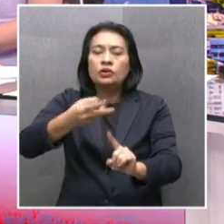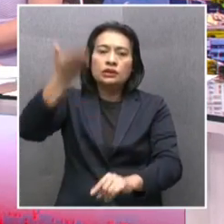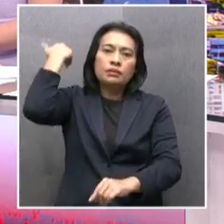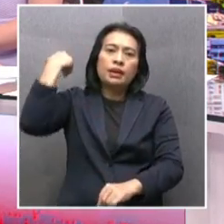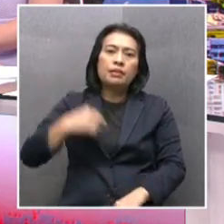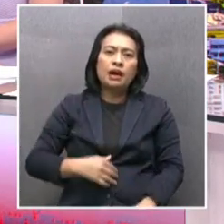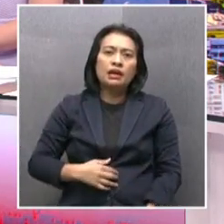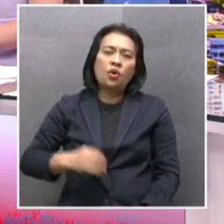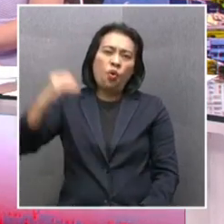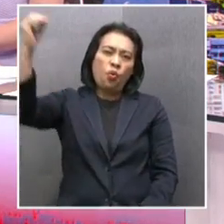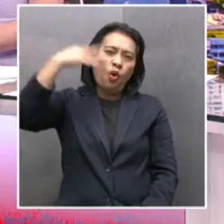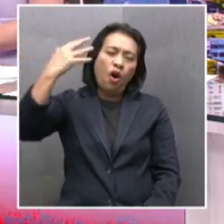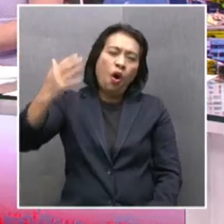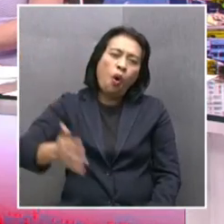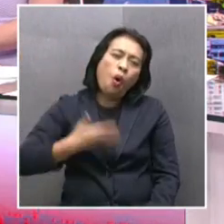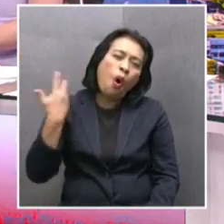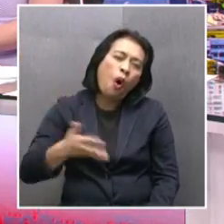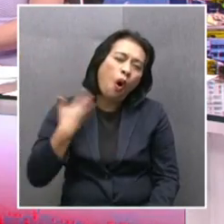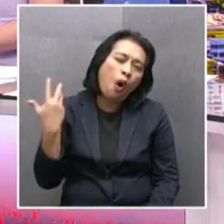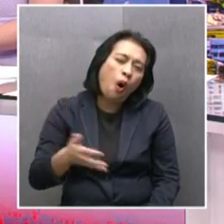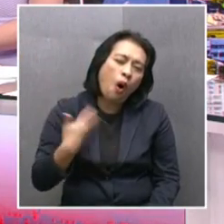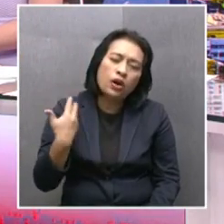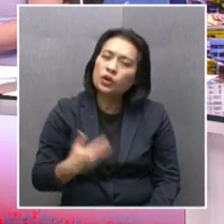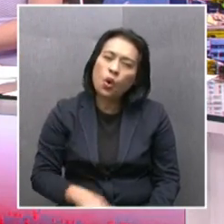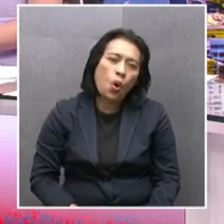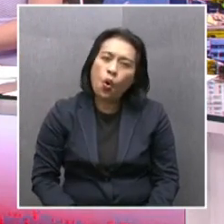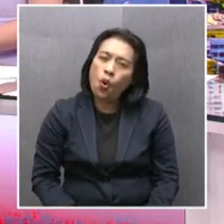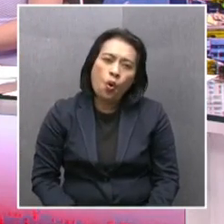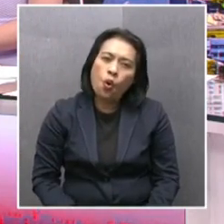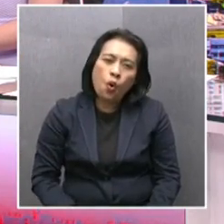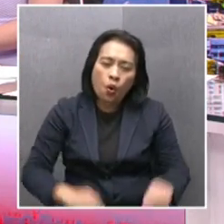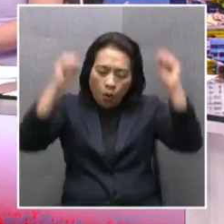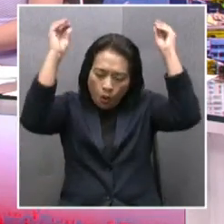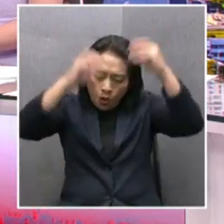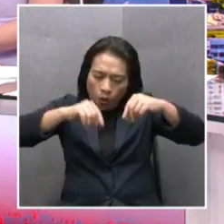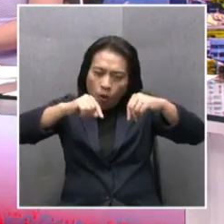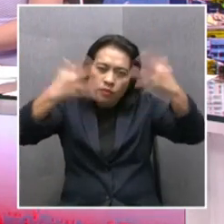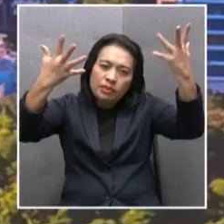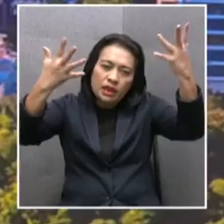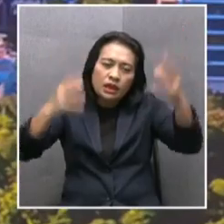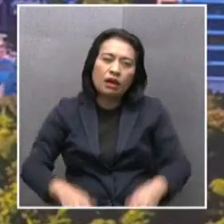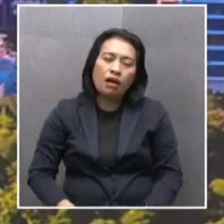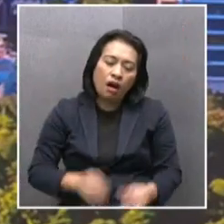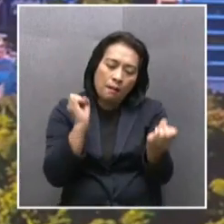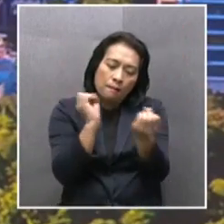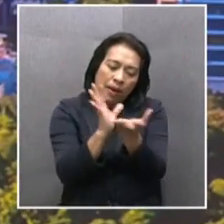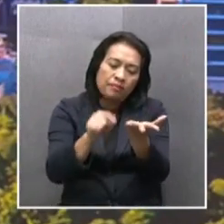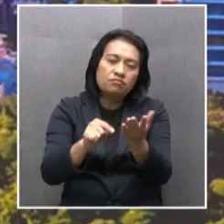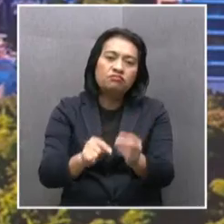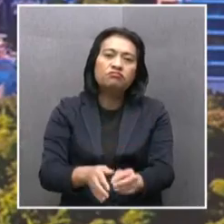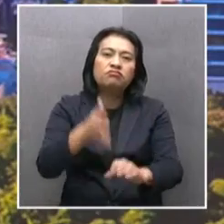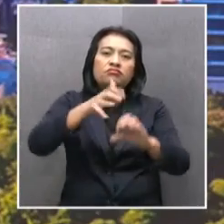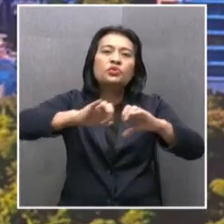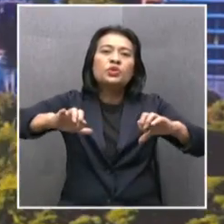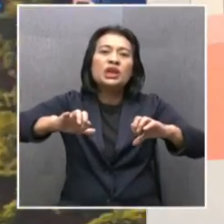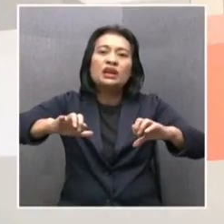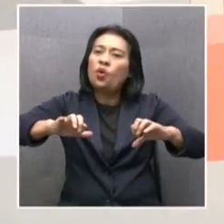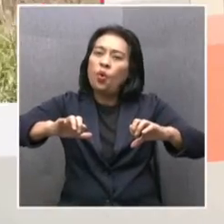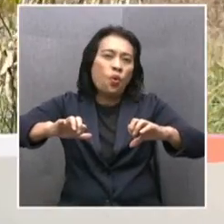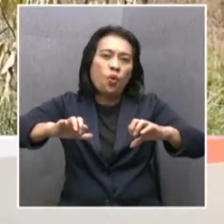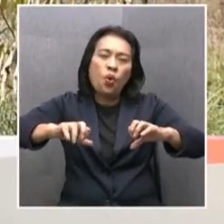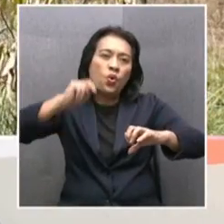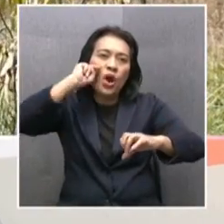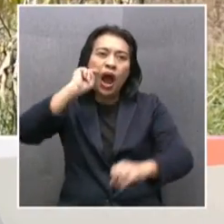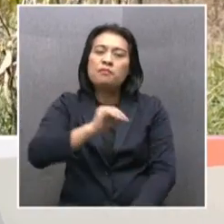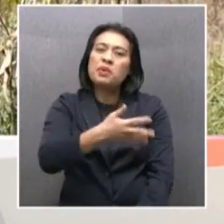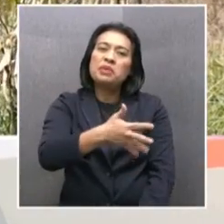นอบอ้าวแล้วก็ไม่มีฝนตกลงมาเลยนะครับก็ส่งผลกระทบต่อสวนทุเรียนนะครับมีการปลูกสวนทุเรียนกันไว้เยอะเลยปรากฏว่าน้ำไม่มาแบ